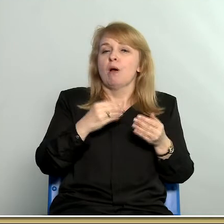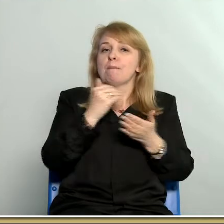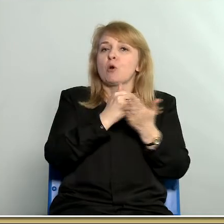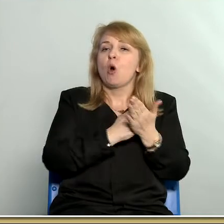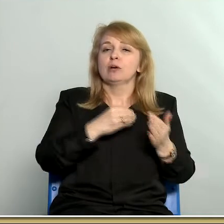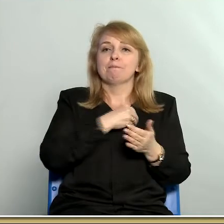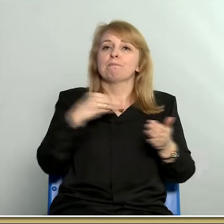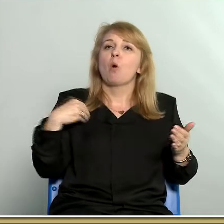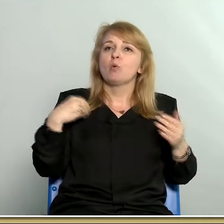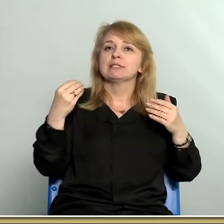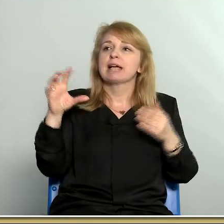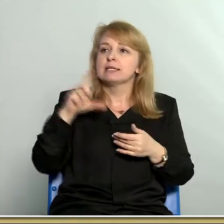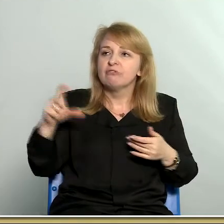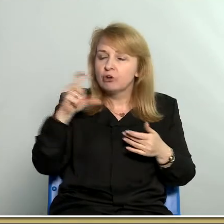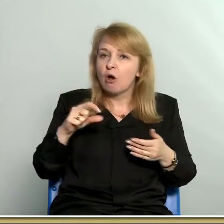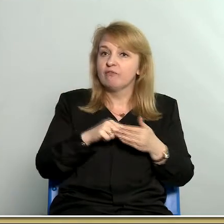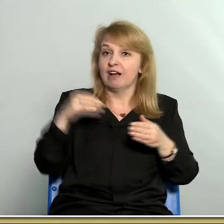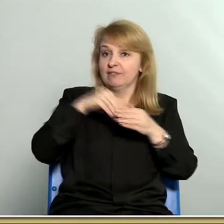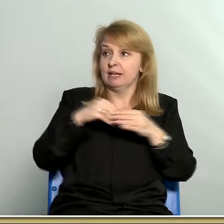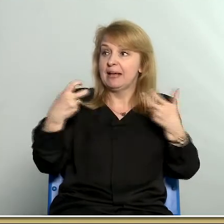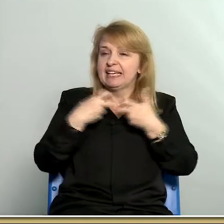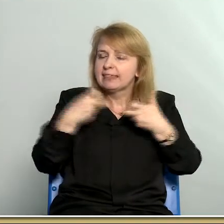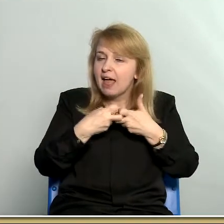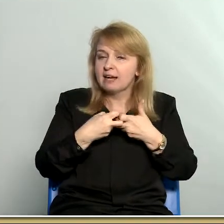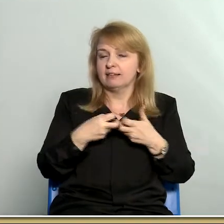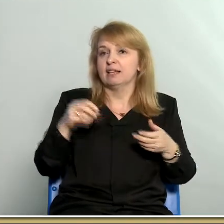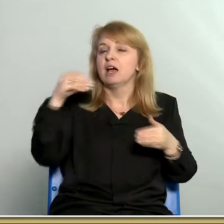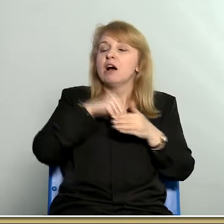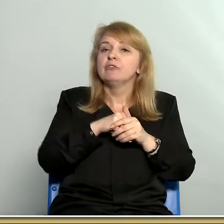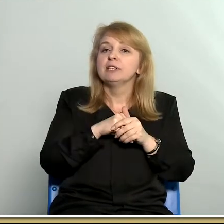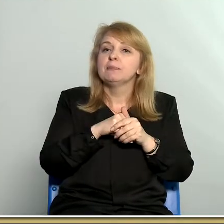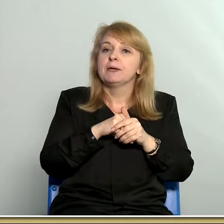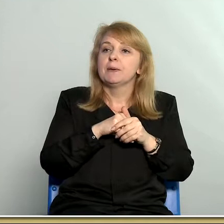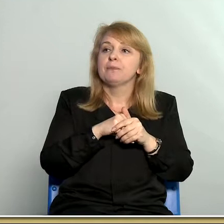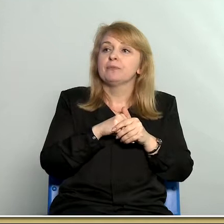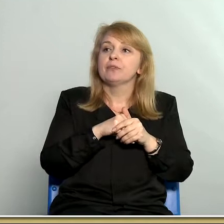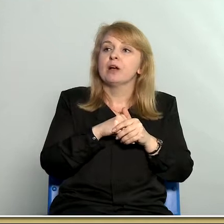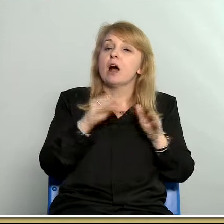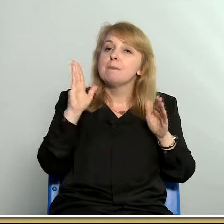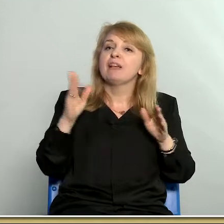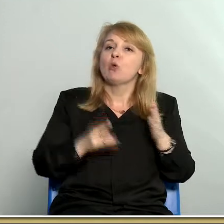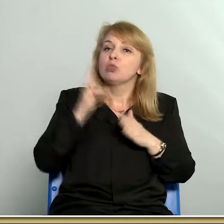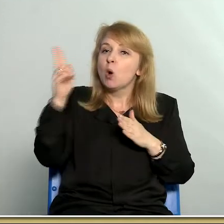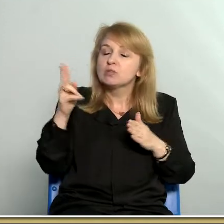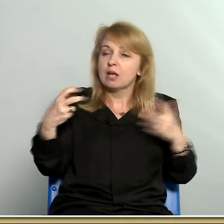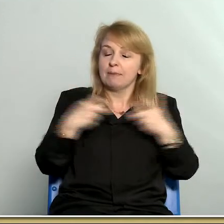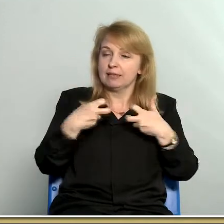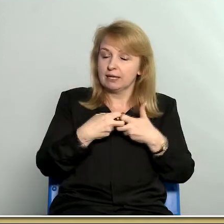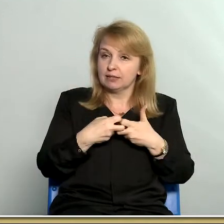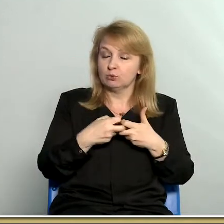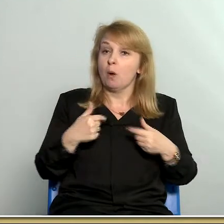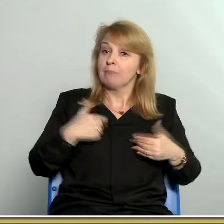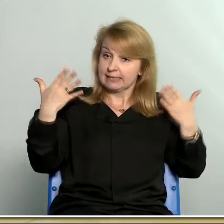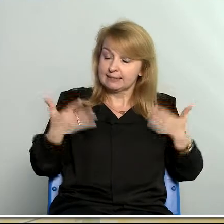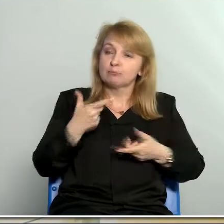demarkacyjną. Tam jest internet szerokopasmowy i budowanie tego internetu, linii i punktów dostępowych. Natomiast my postawimy